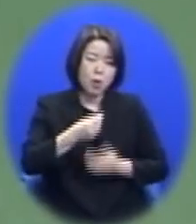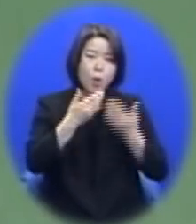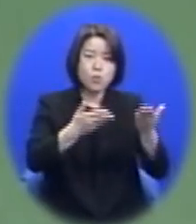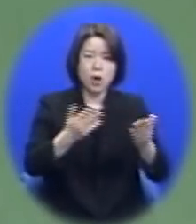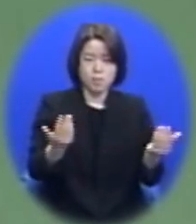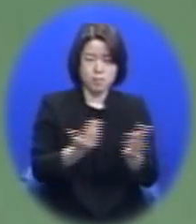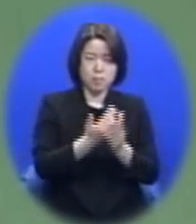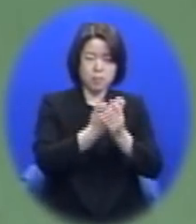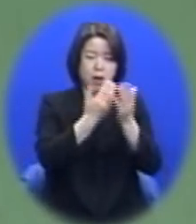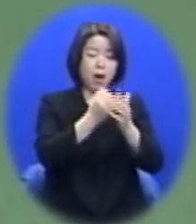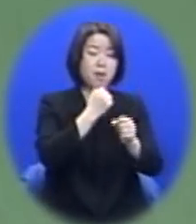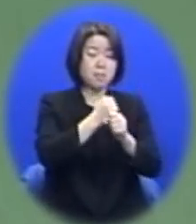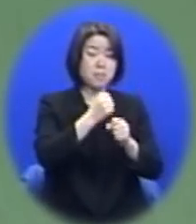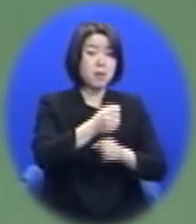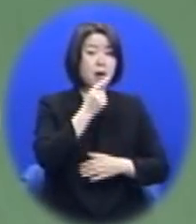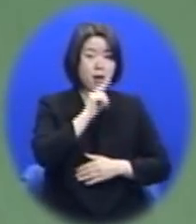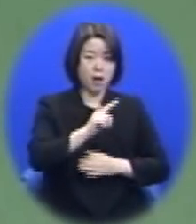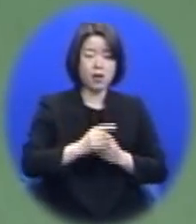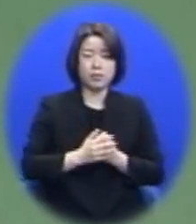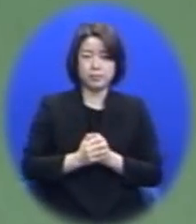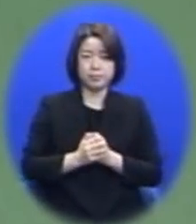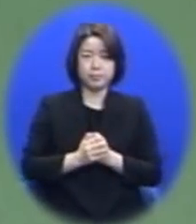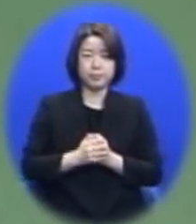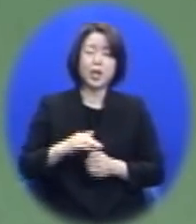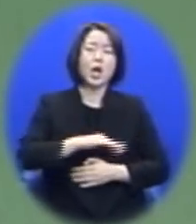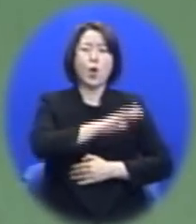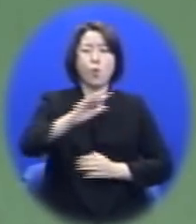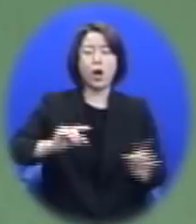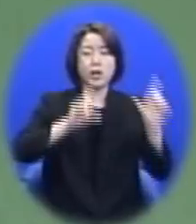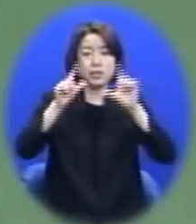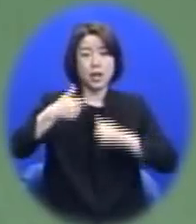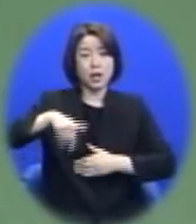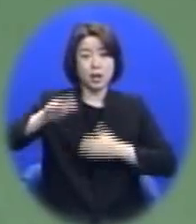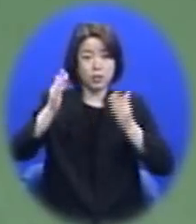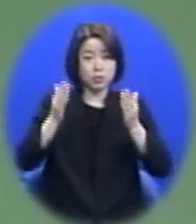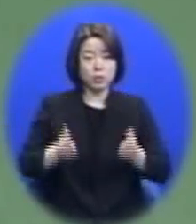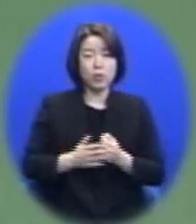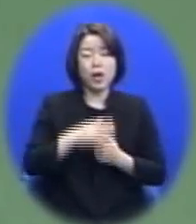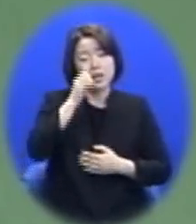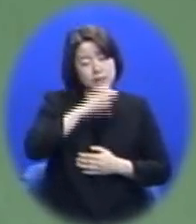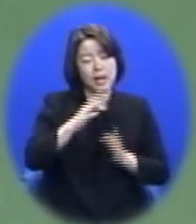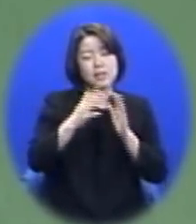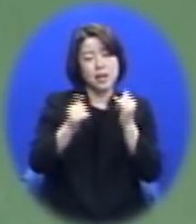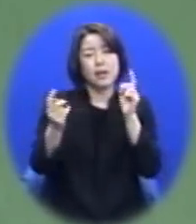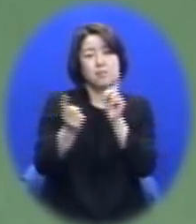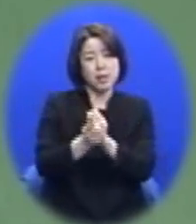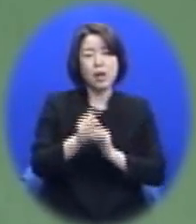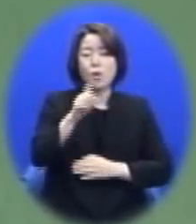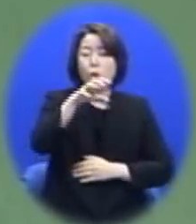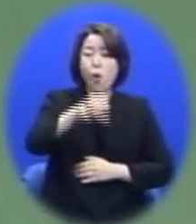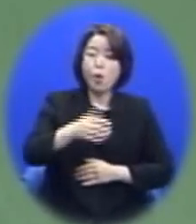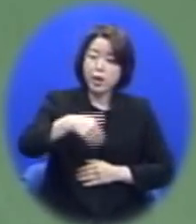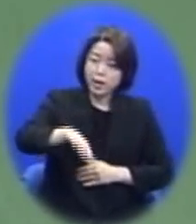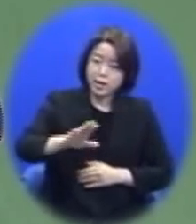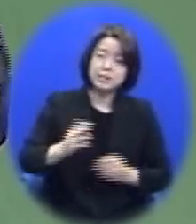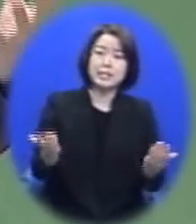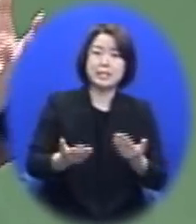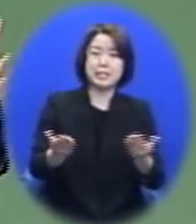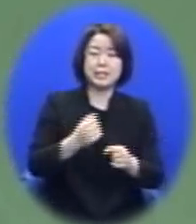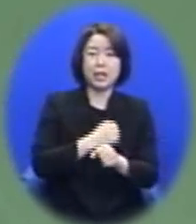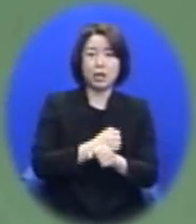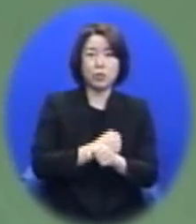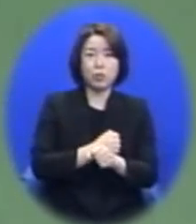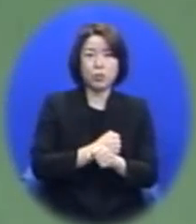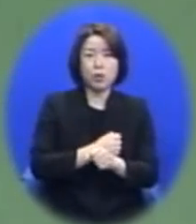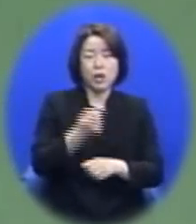하였느니라. 여러분, 우리가 살아가는 동안에 그저 사람 만나고 어디 가서 일하고 그리고 TV